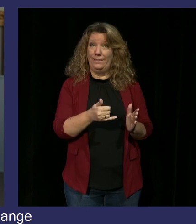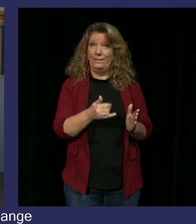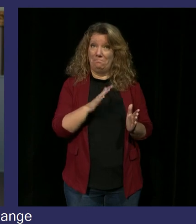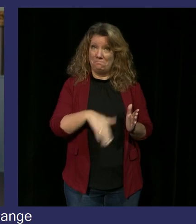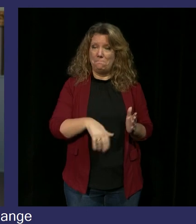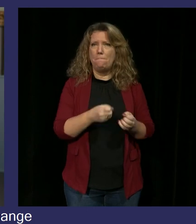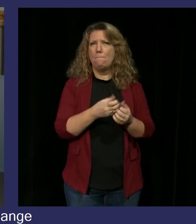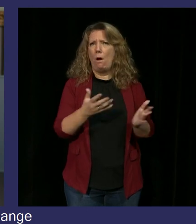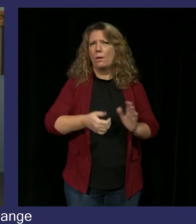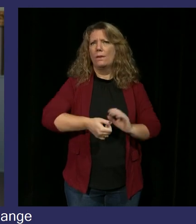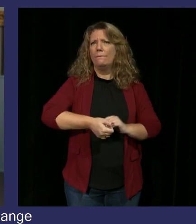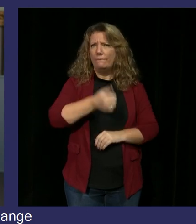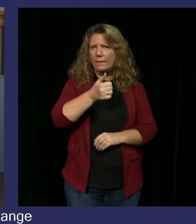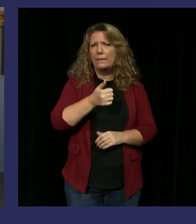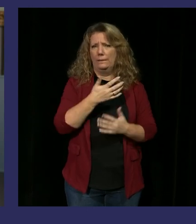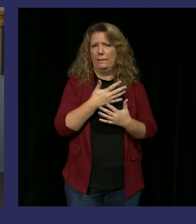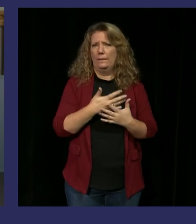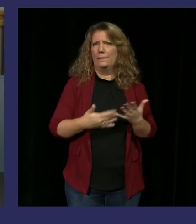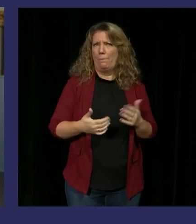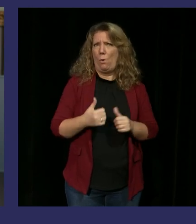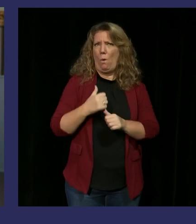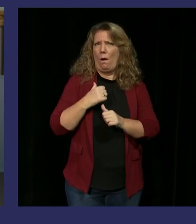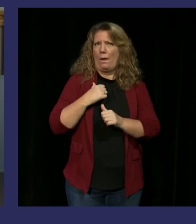mange viktige språkbærere, sånn at...